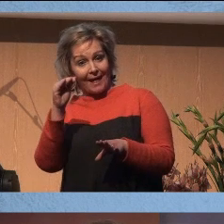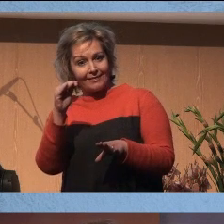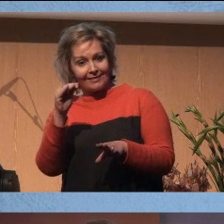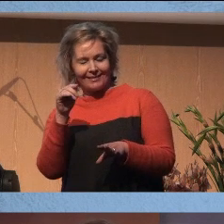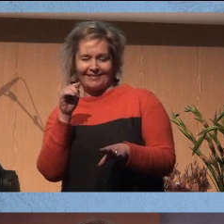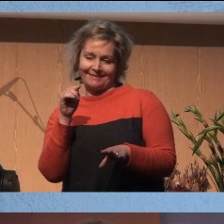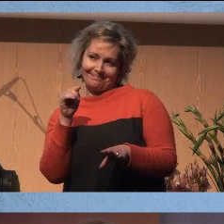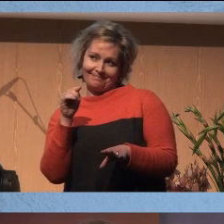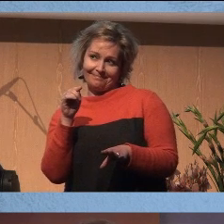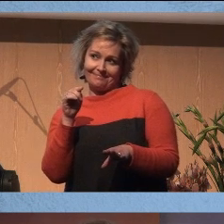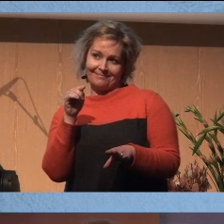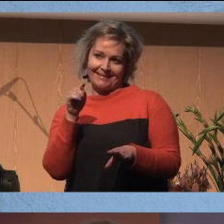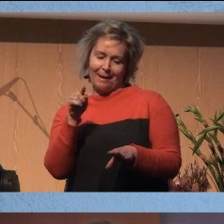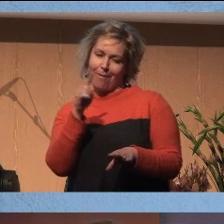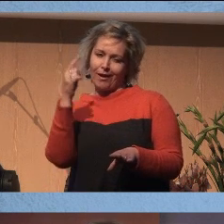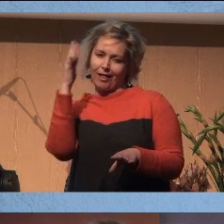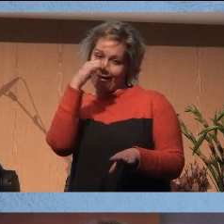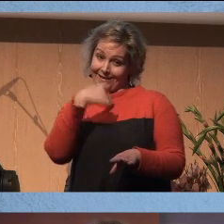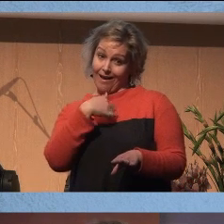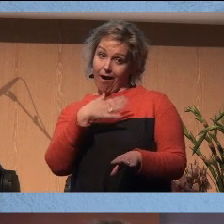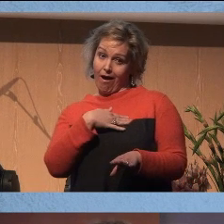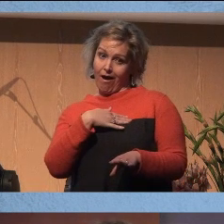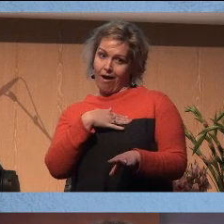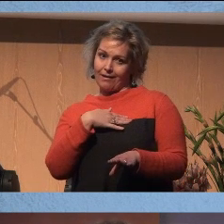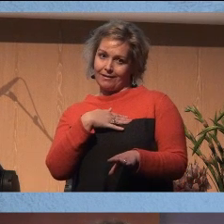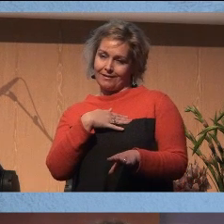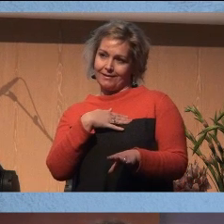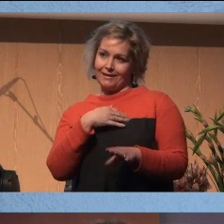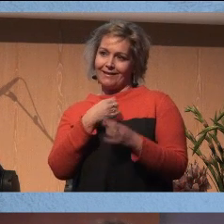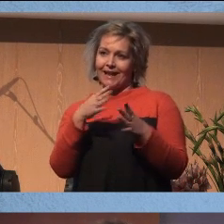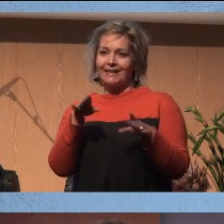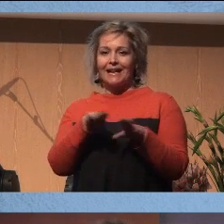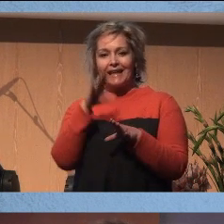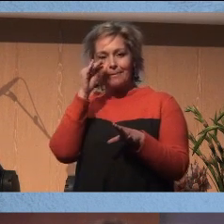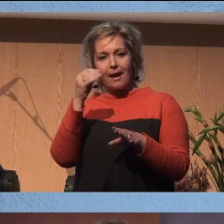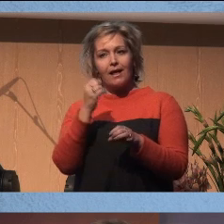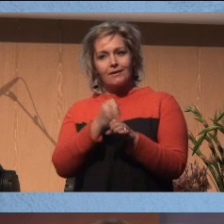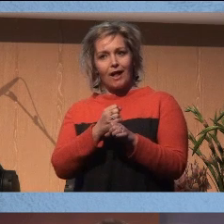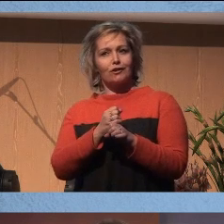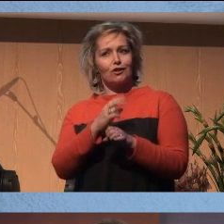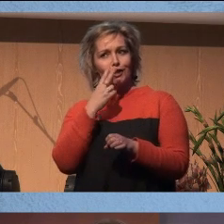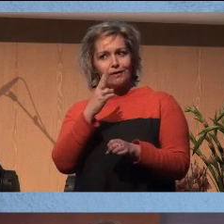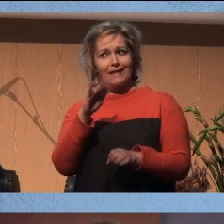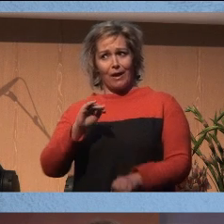bare en tanke jeg har, de fleste likemenn sannsynligvis kvinner.